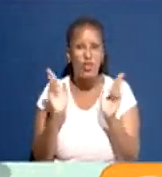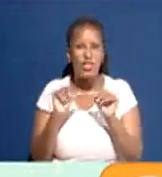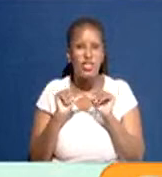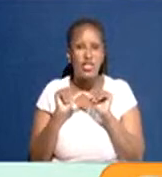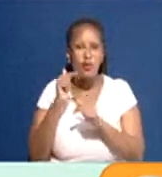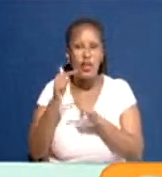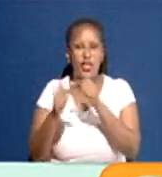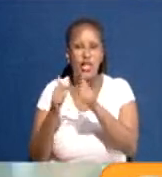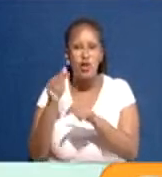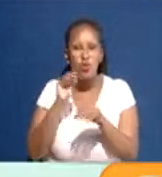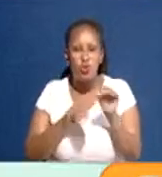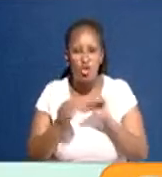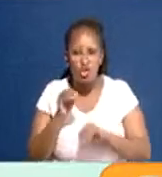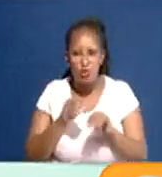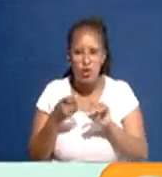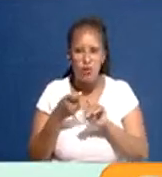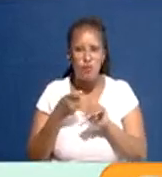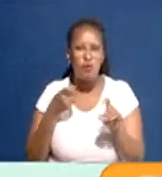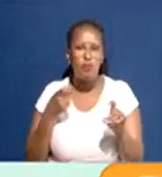contribute from the